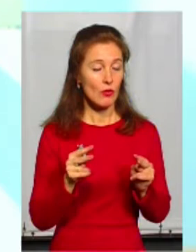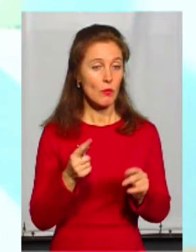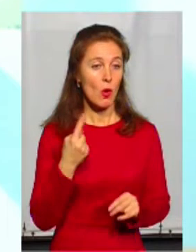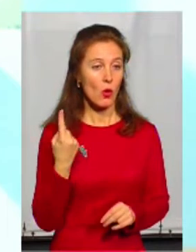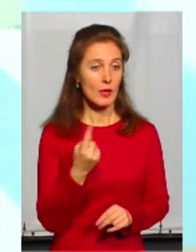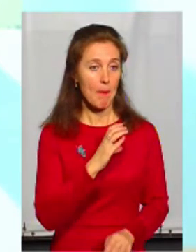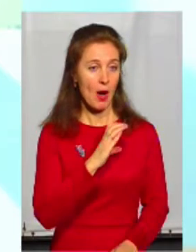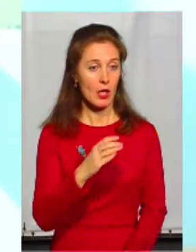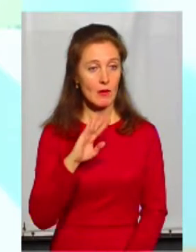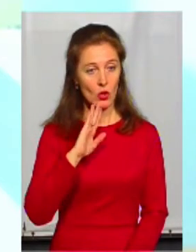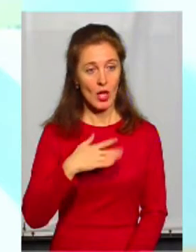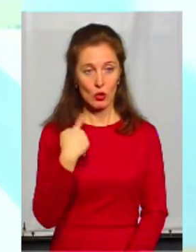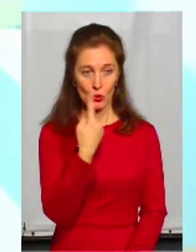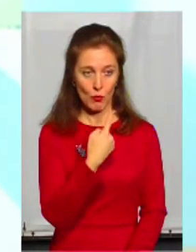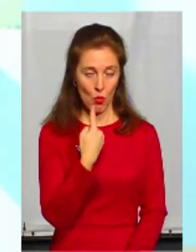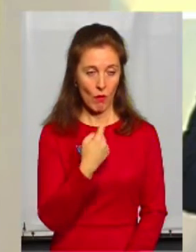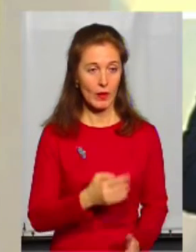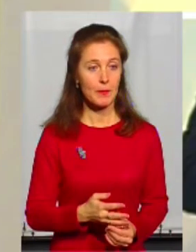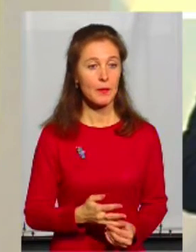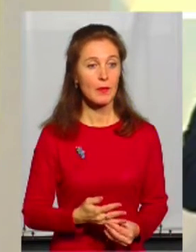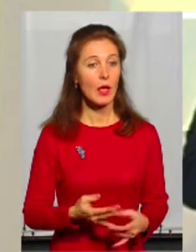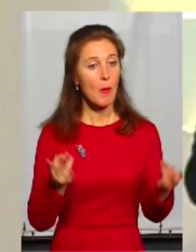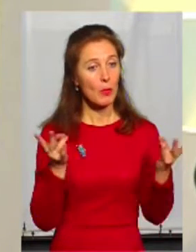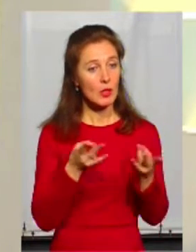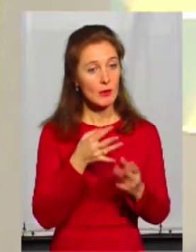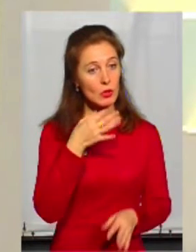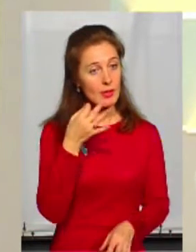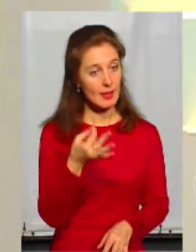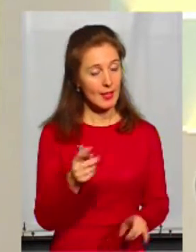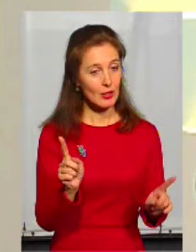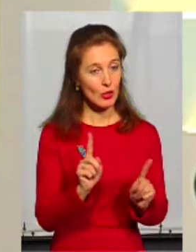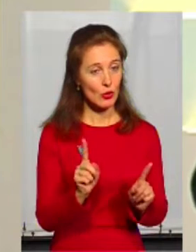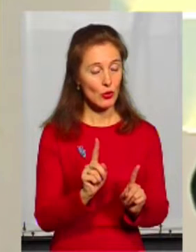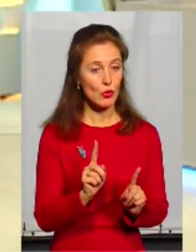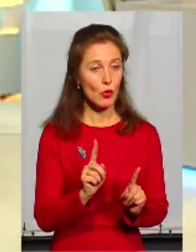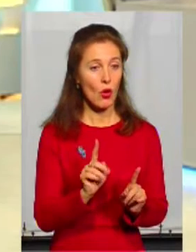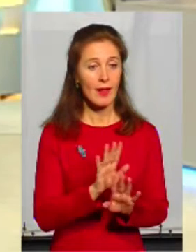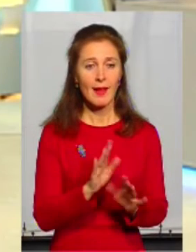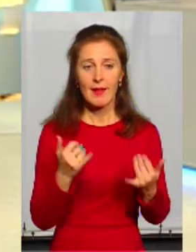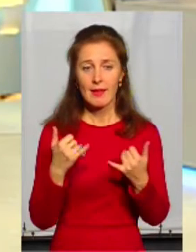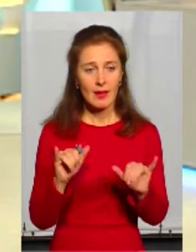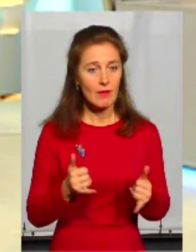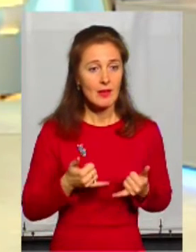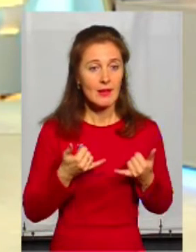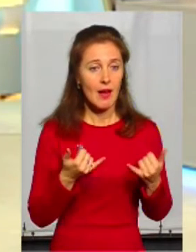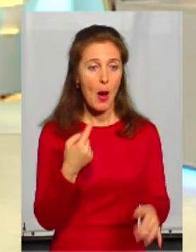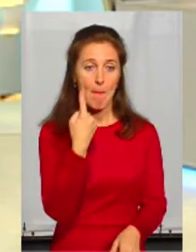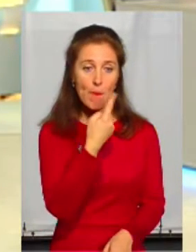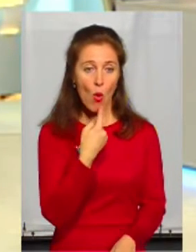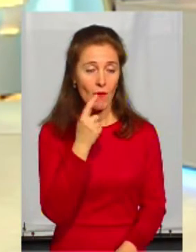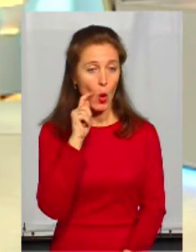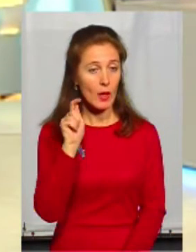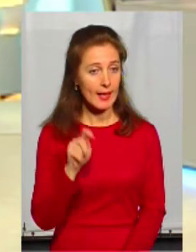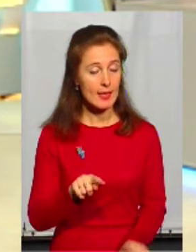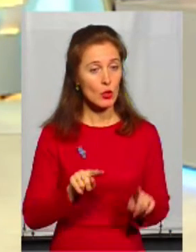нашої мови. Пані Оксана, що думаєте? Потрібно сказати, що фемінітиви не дивні для мови